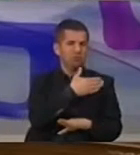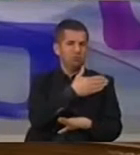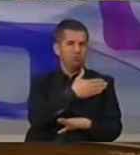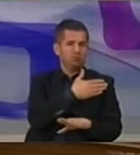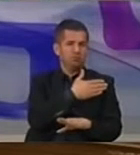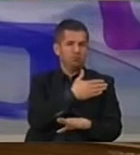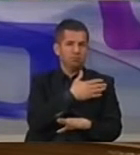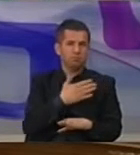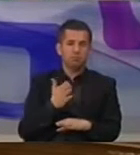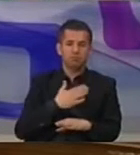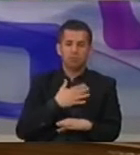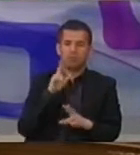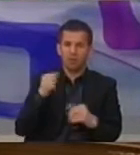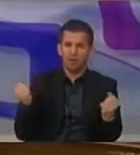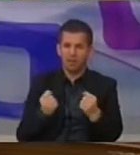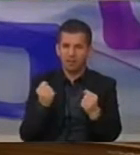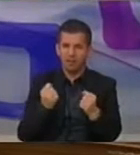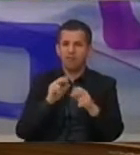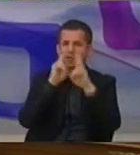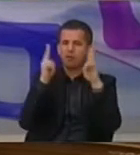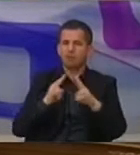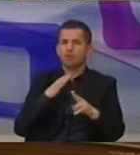pra, ka pas një aktivitet të nxeshur ndërkombëtar